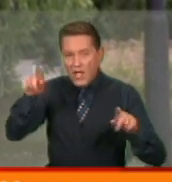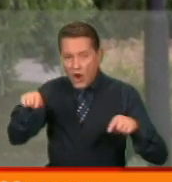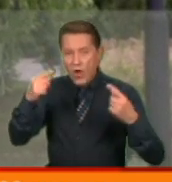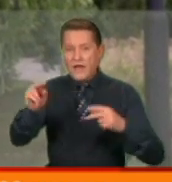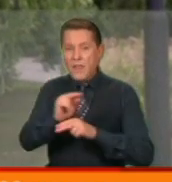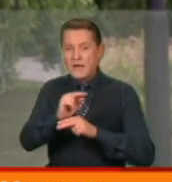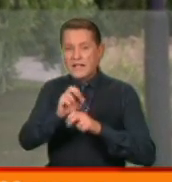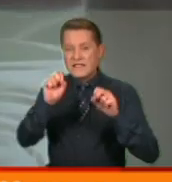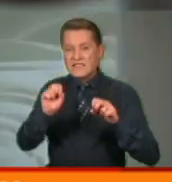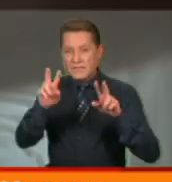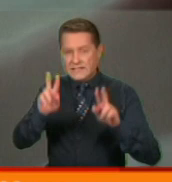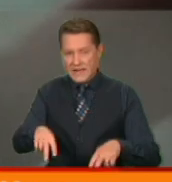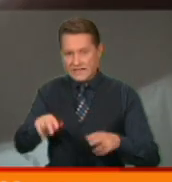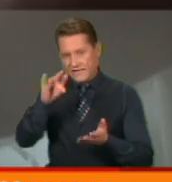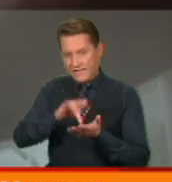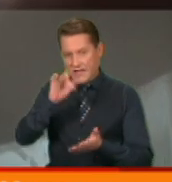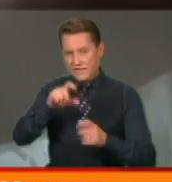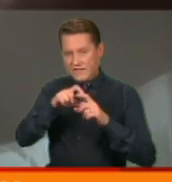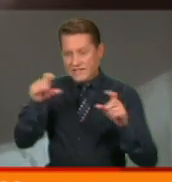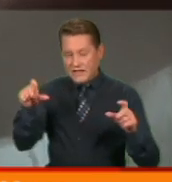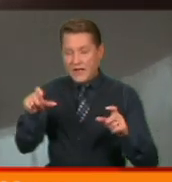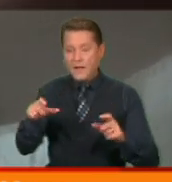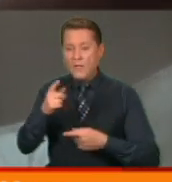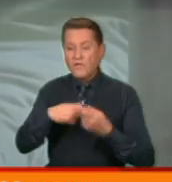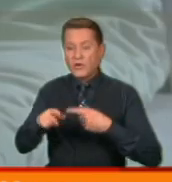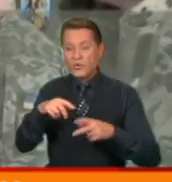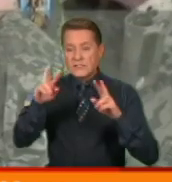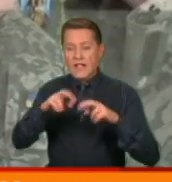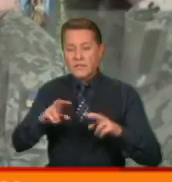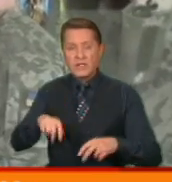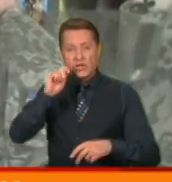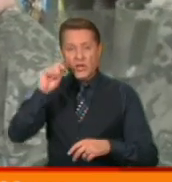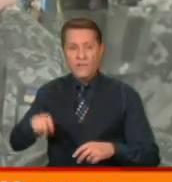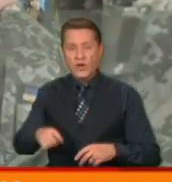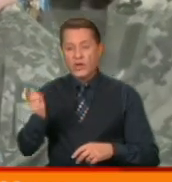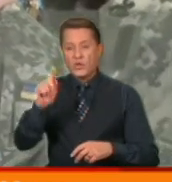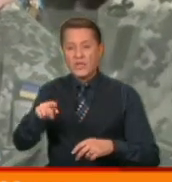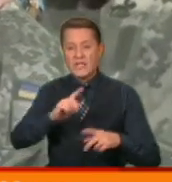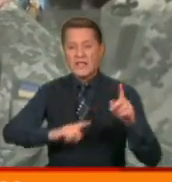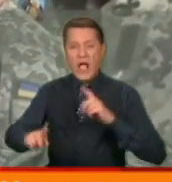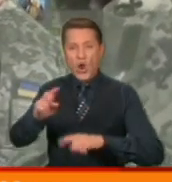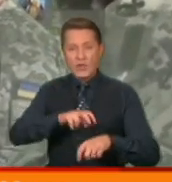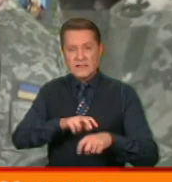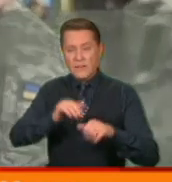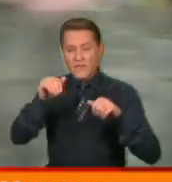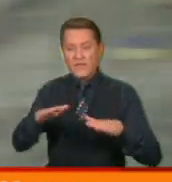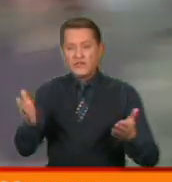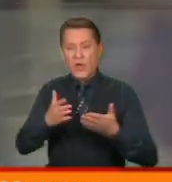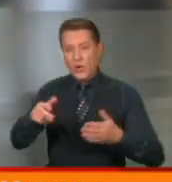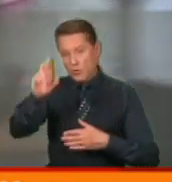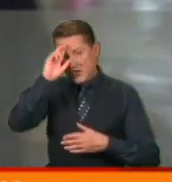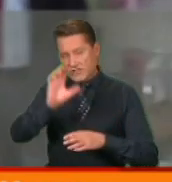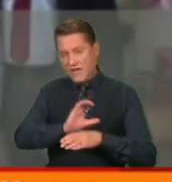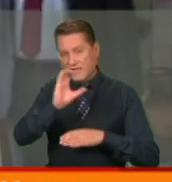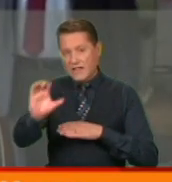нейрореабілітації в спеціалізованому центрі. Запропонували повернутися на обстеження в Україну, а вже тоді на консиліумі вирішити, яку саме державу